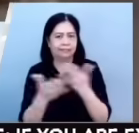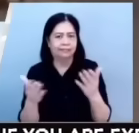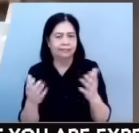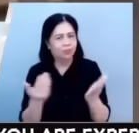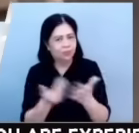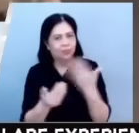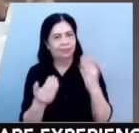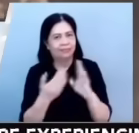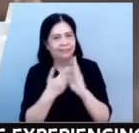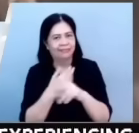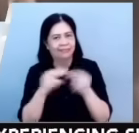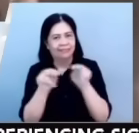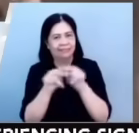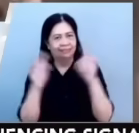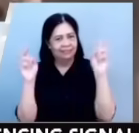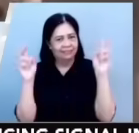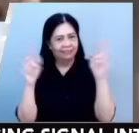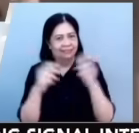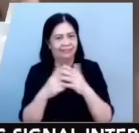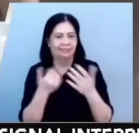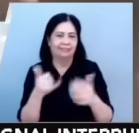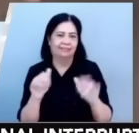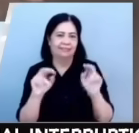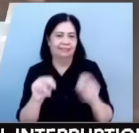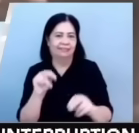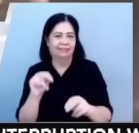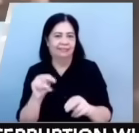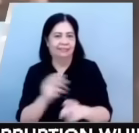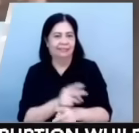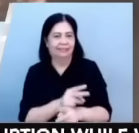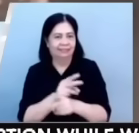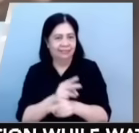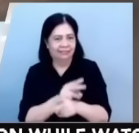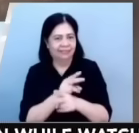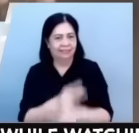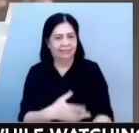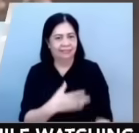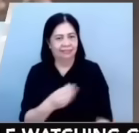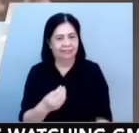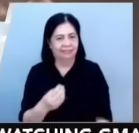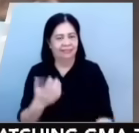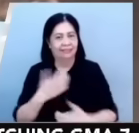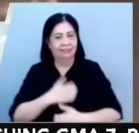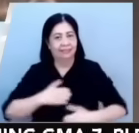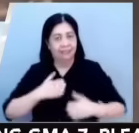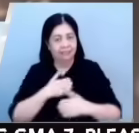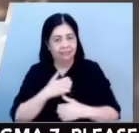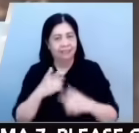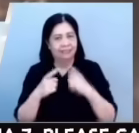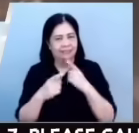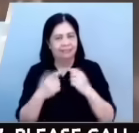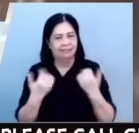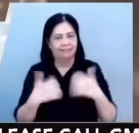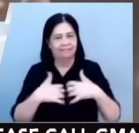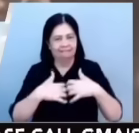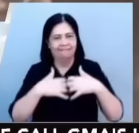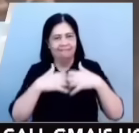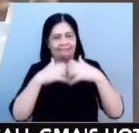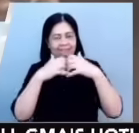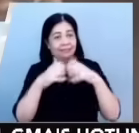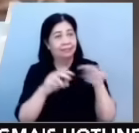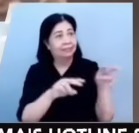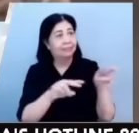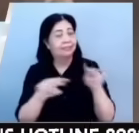to normal. Siyempre, kailangan pa rin natin mag-ingat, pero yung entertainment industry, nakakabawi na siya. And seeing all of the people